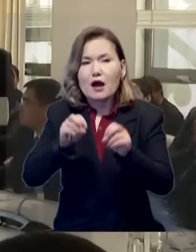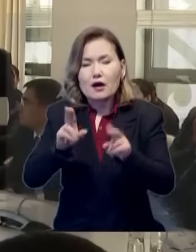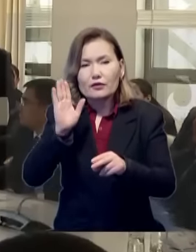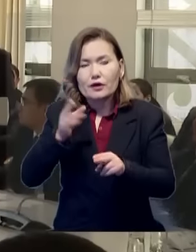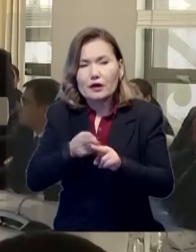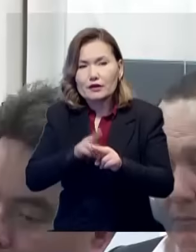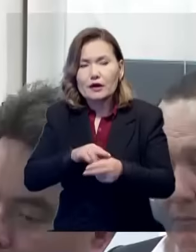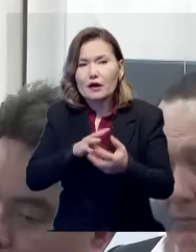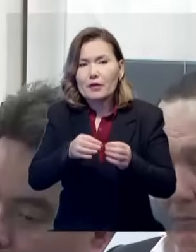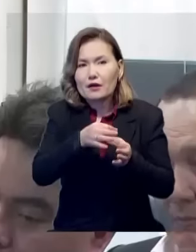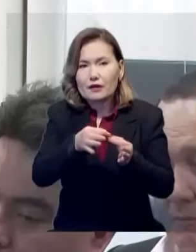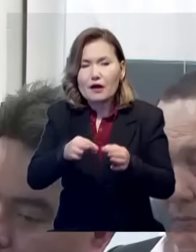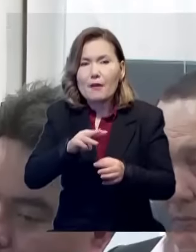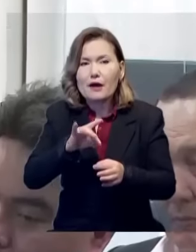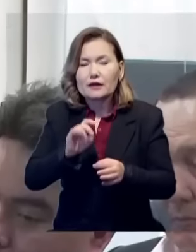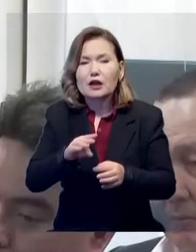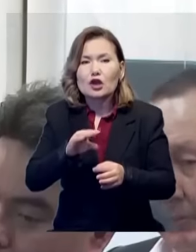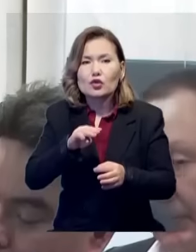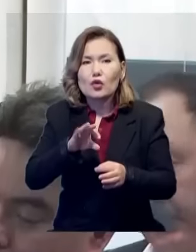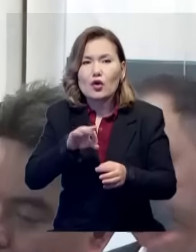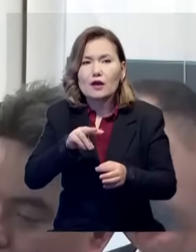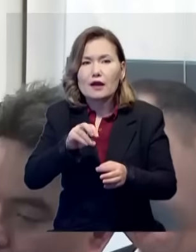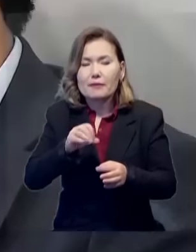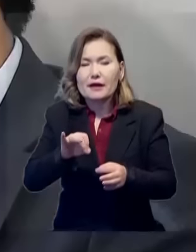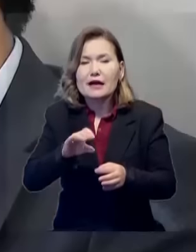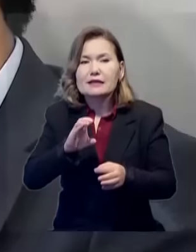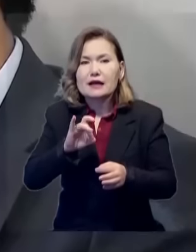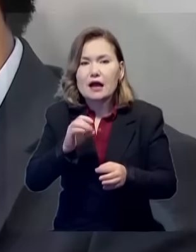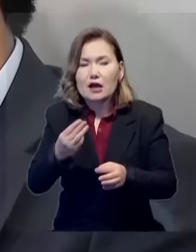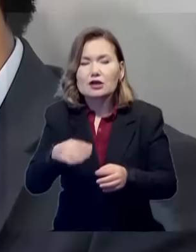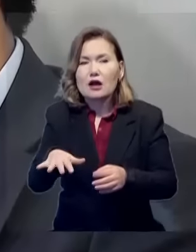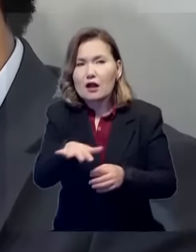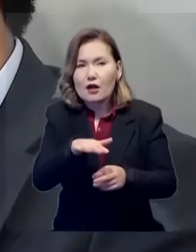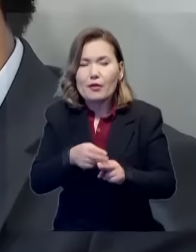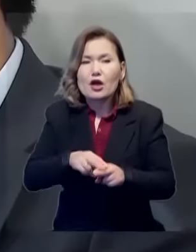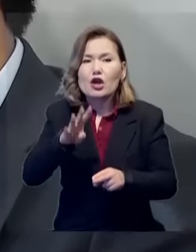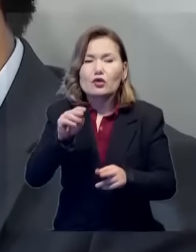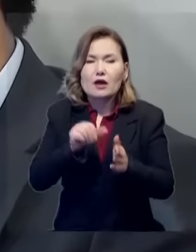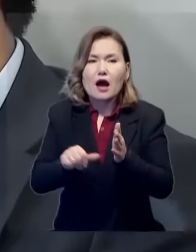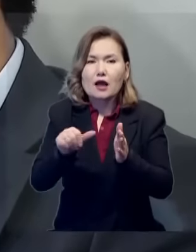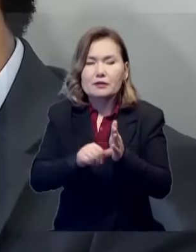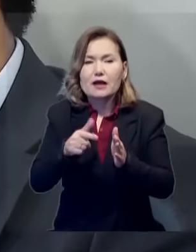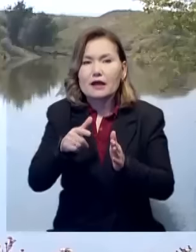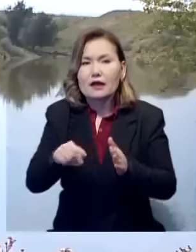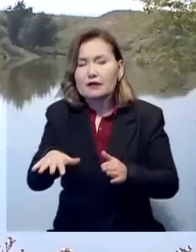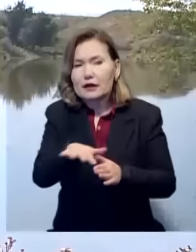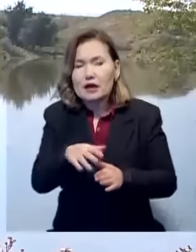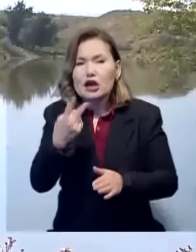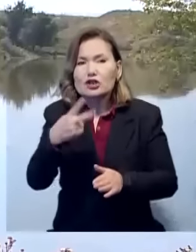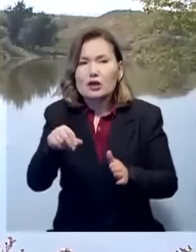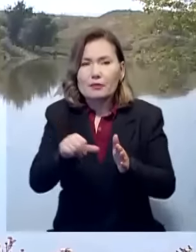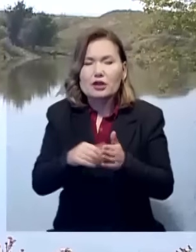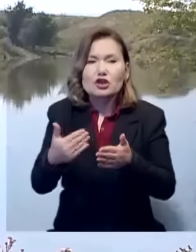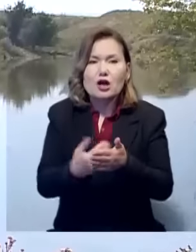уақытта Қазығұрт, Бәйдібек, Мақтарал, Жетісай, Төле би, Созақ және Сарағаш аудандарында аумағы 466 гектар болатын 26